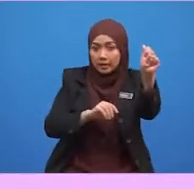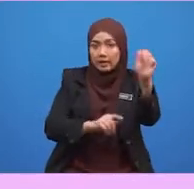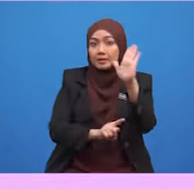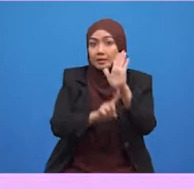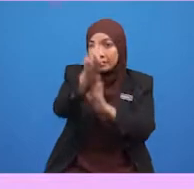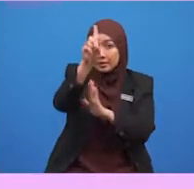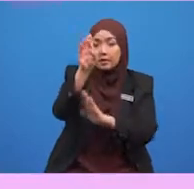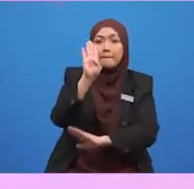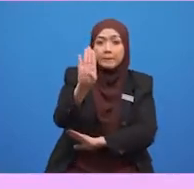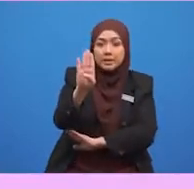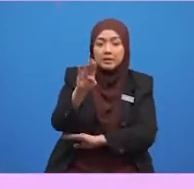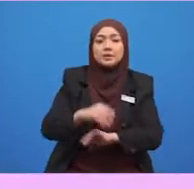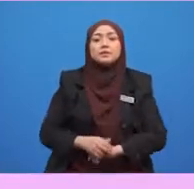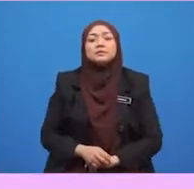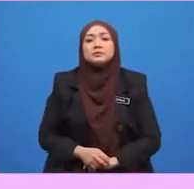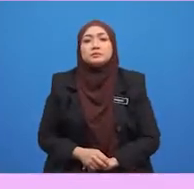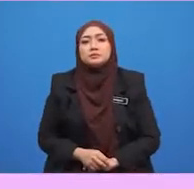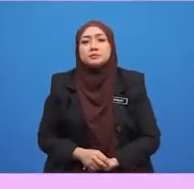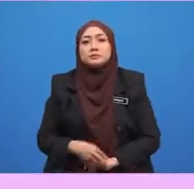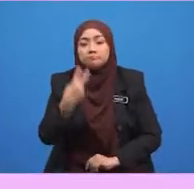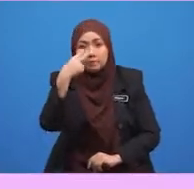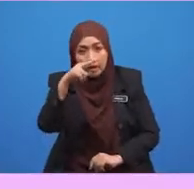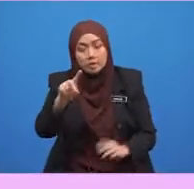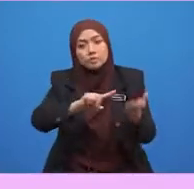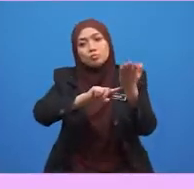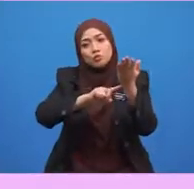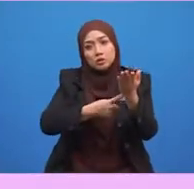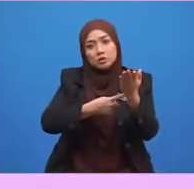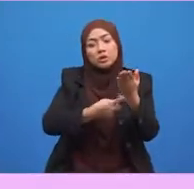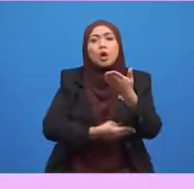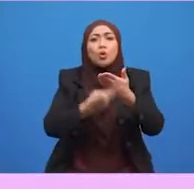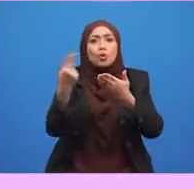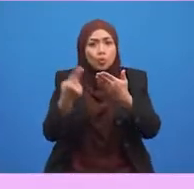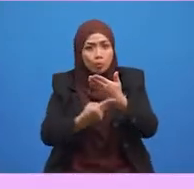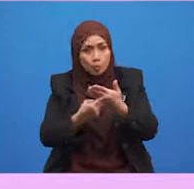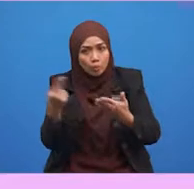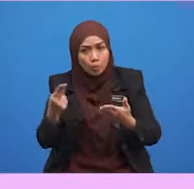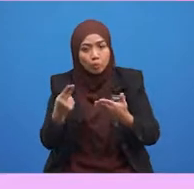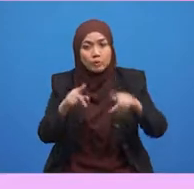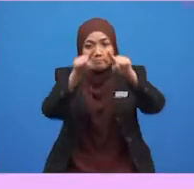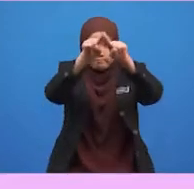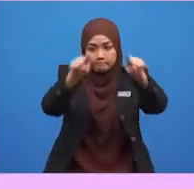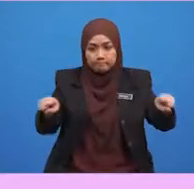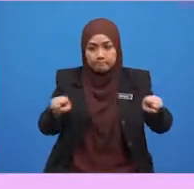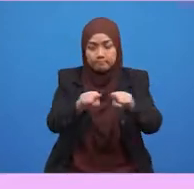B. Sebagai imbas kembali, rumus luas segitiga sama